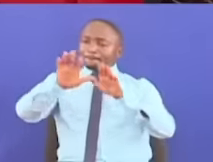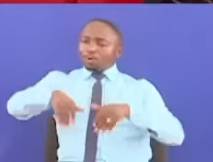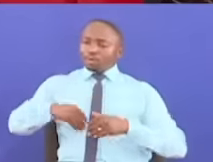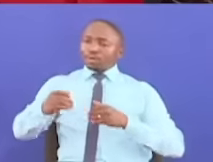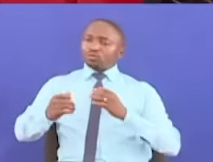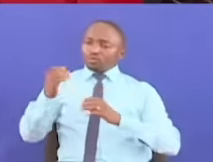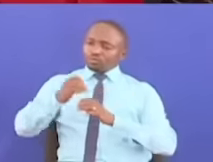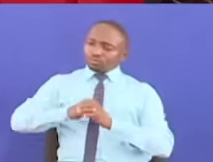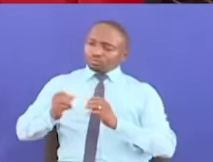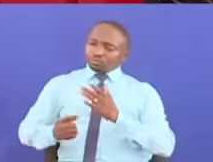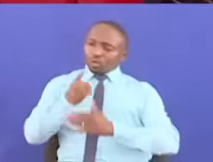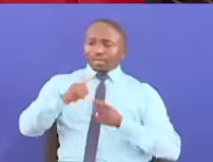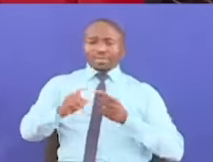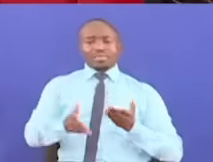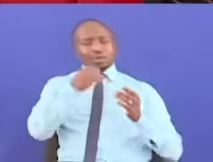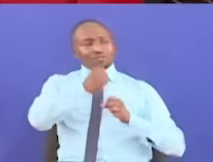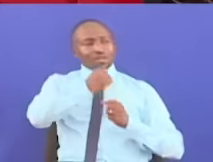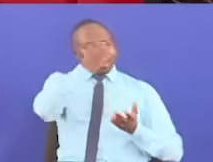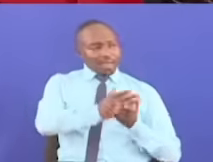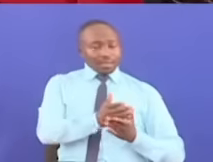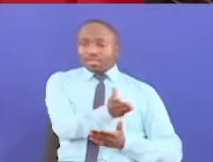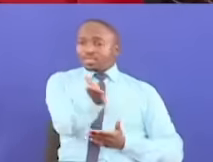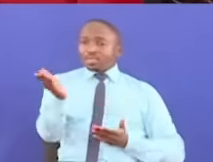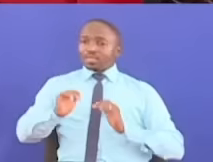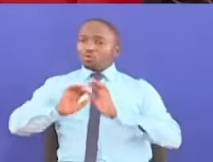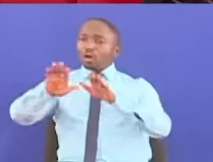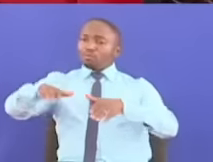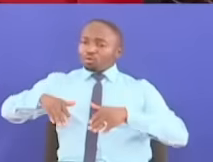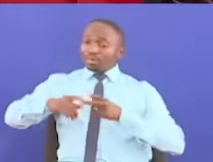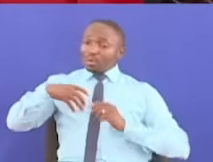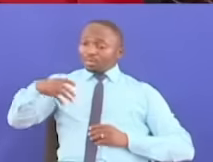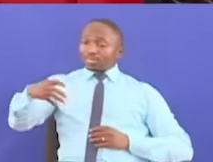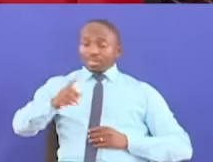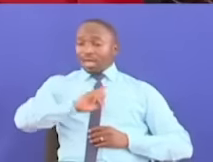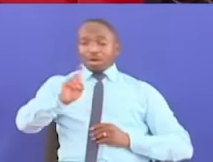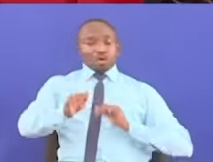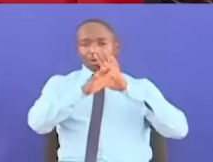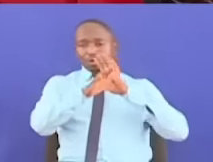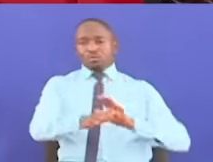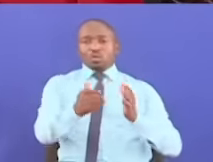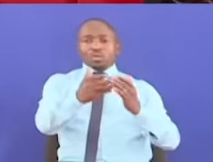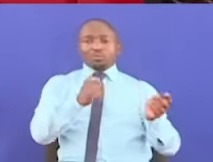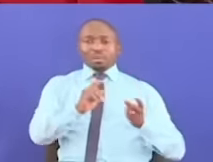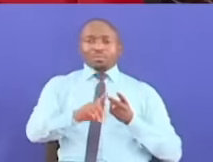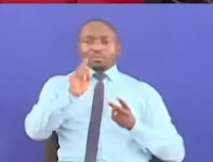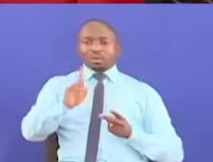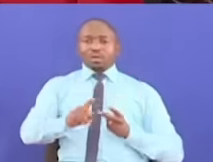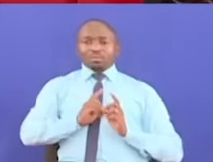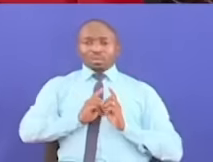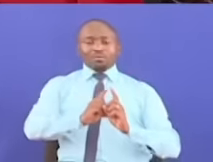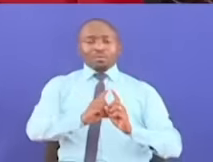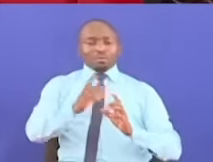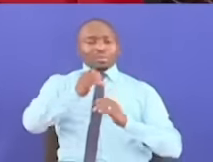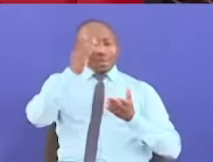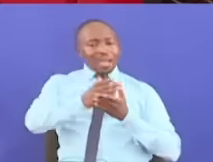kuta hii Ita haki kwa sababu na nyi wab mairi mwa hja Ona kwa sababu MT Pata haki Ya